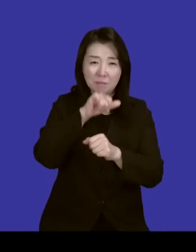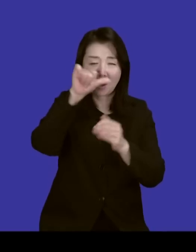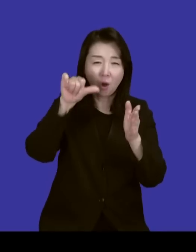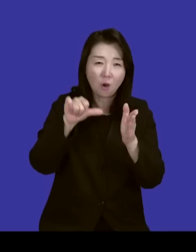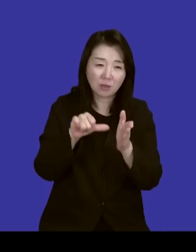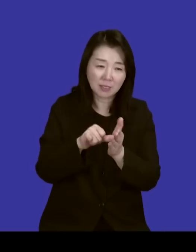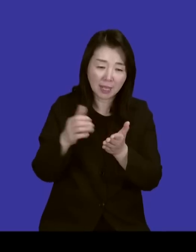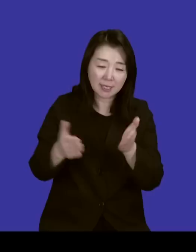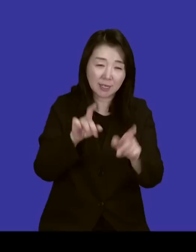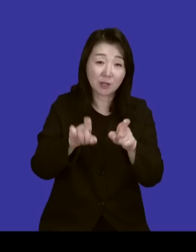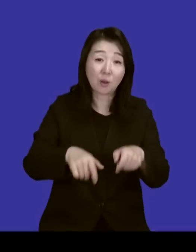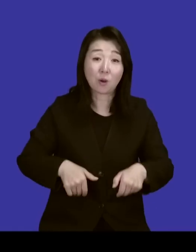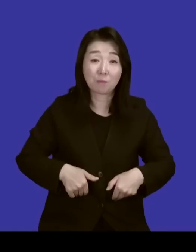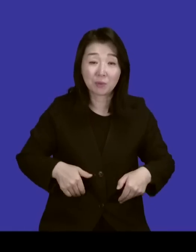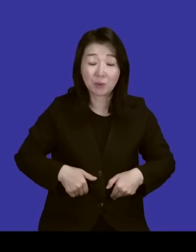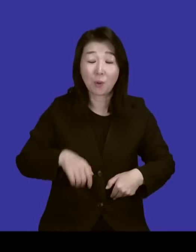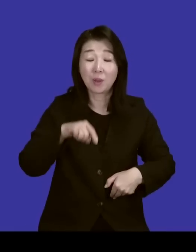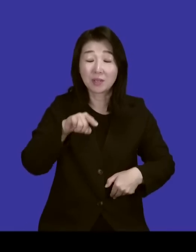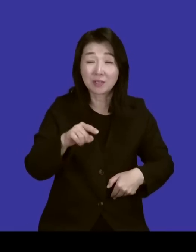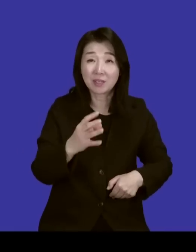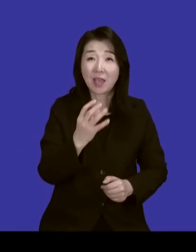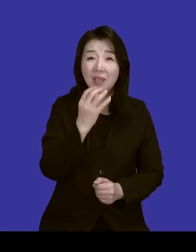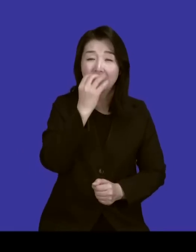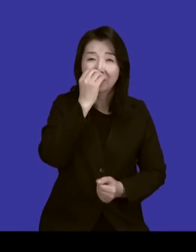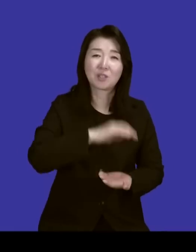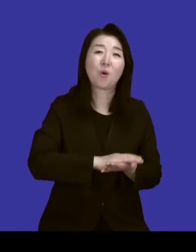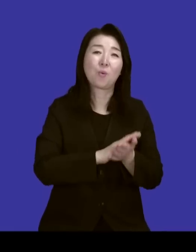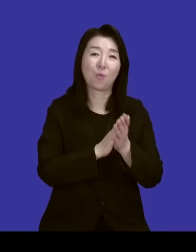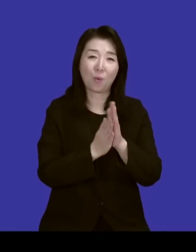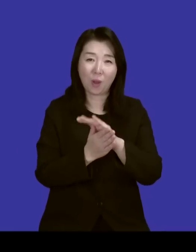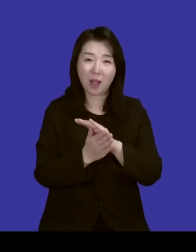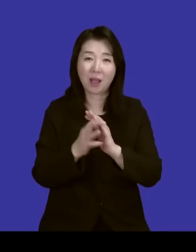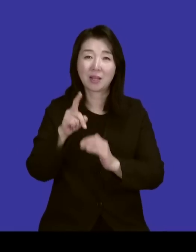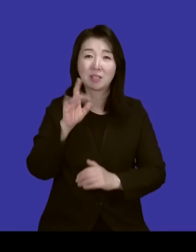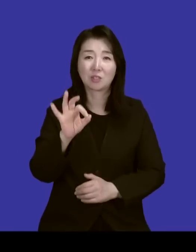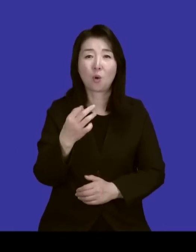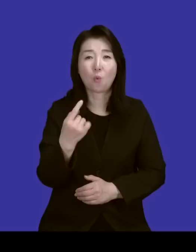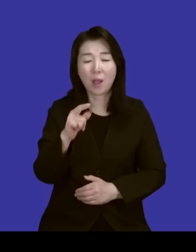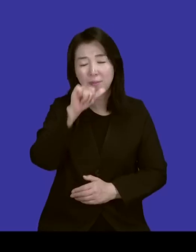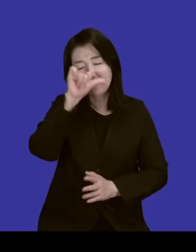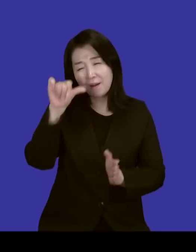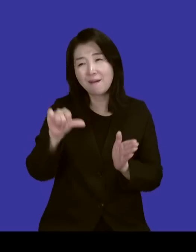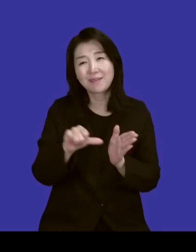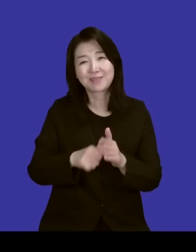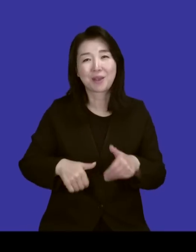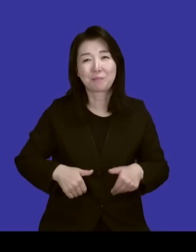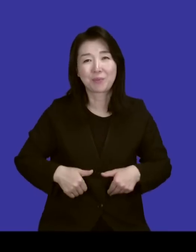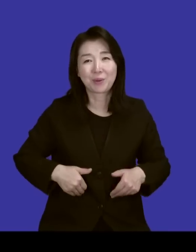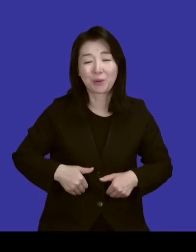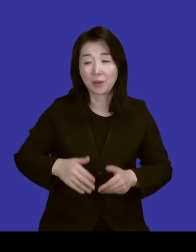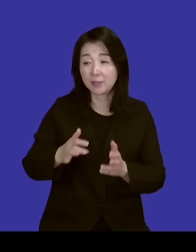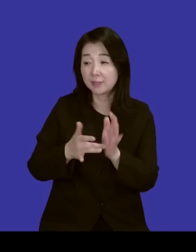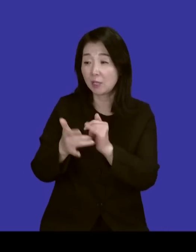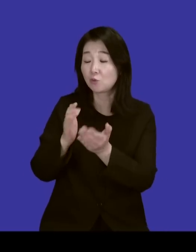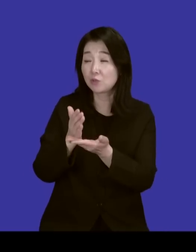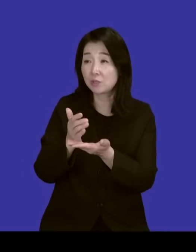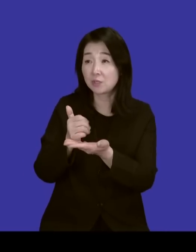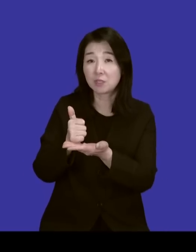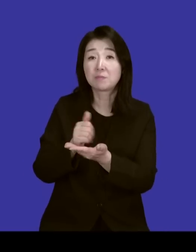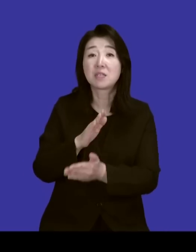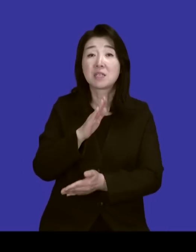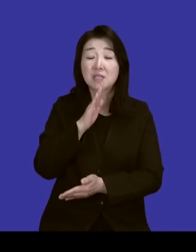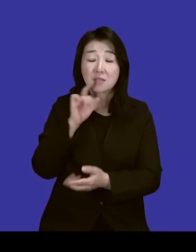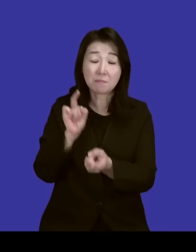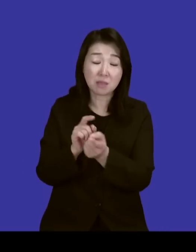기독교 교리에서는 성화의 예. 길이라고 부르죠. 예. 그건 평생 걸려요. 그렇죠. 그렇죠. 그러나 예수님을 참으로 만나면 예.